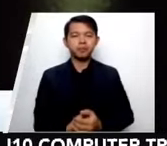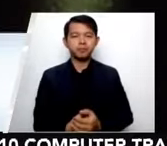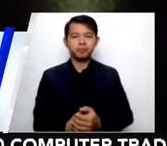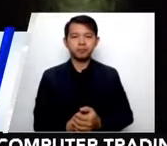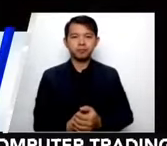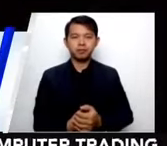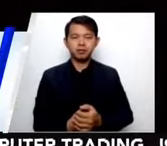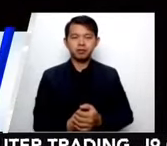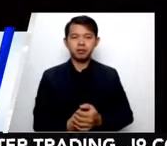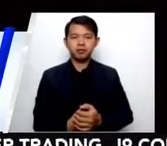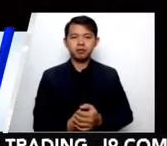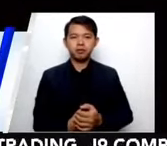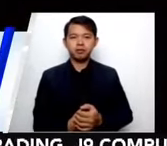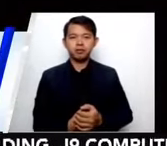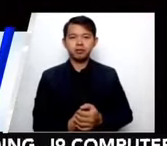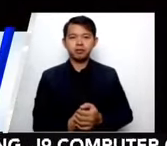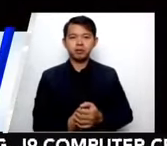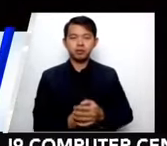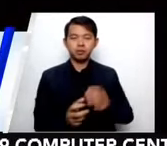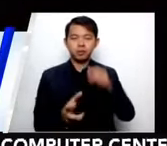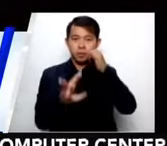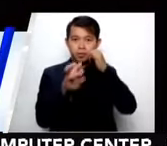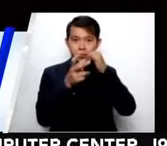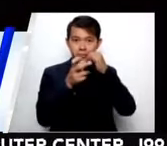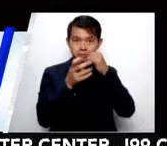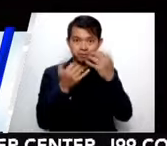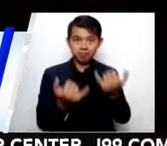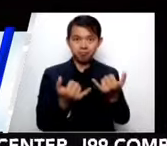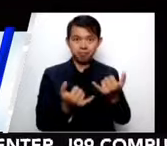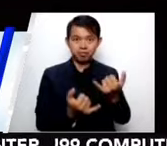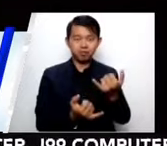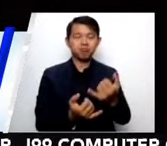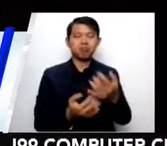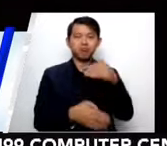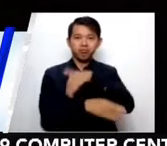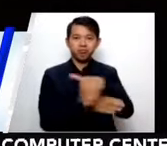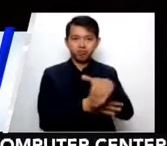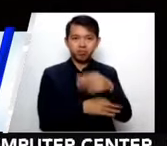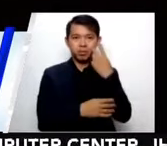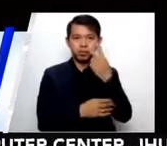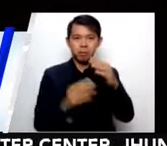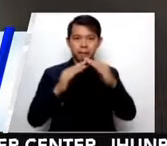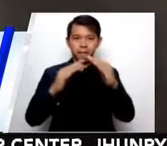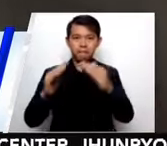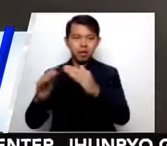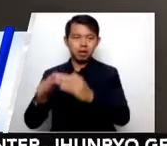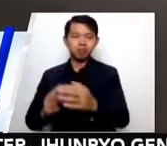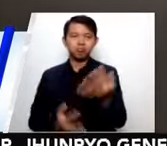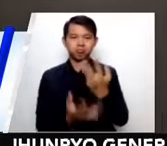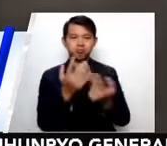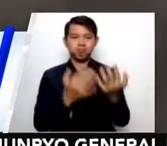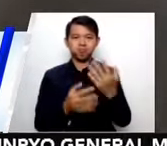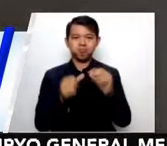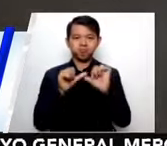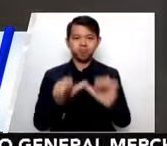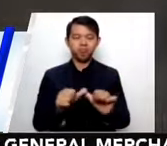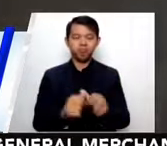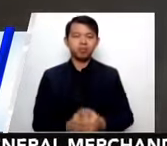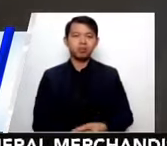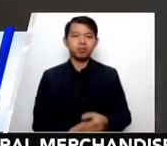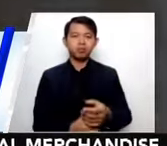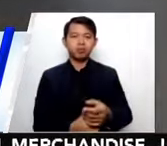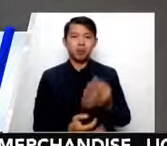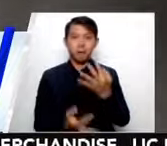mga nagbabaga ng mga bahay mabilis lumaki ang apoy nahirapan ang mga bumbero sa pag-apula dahil sa sikip ng